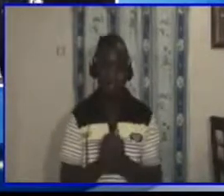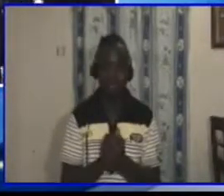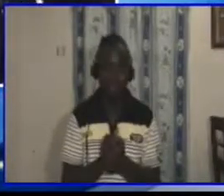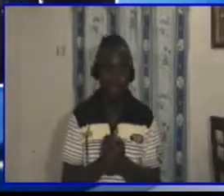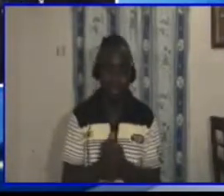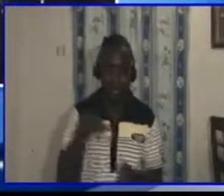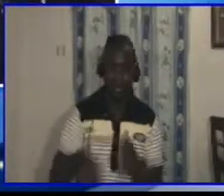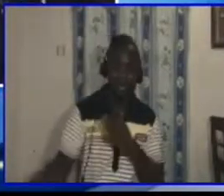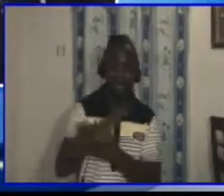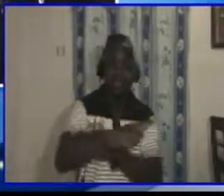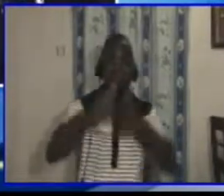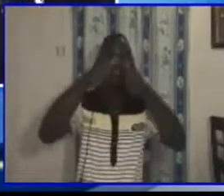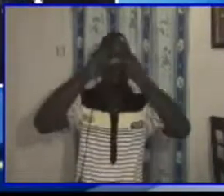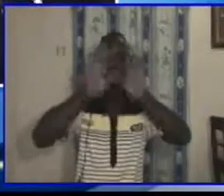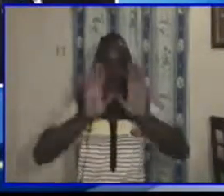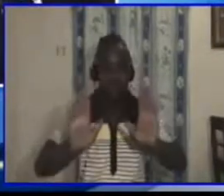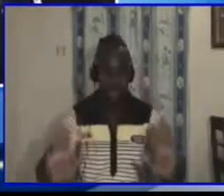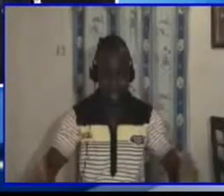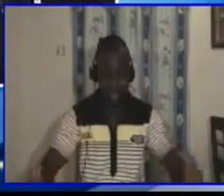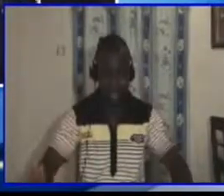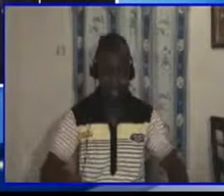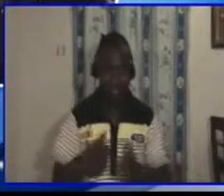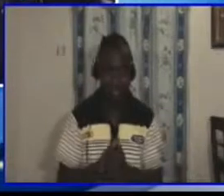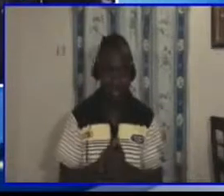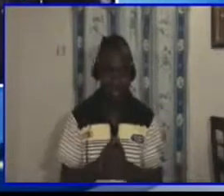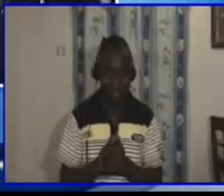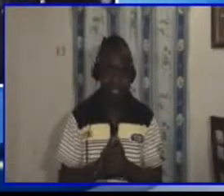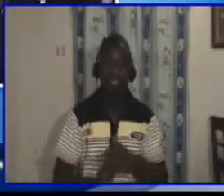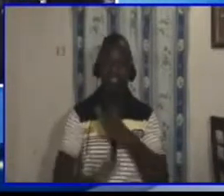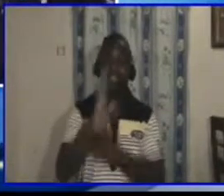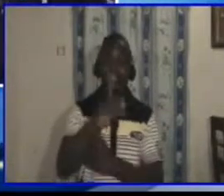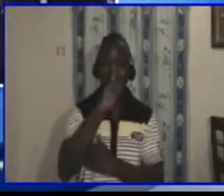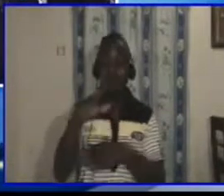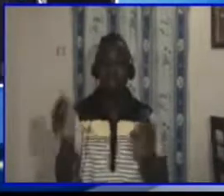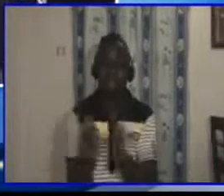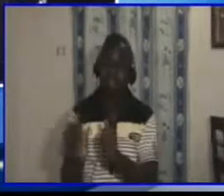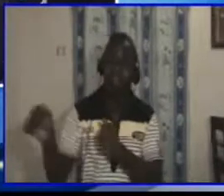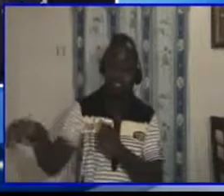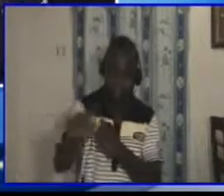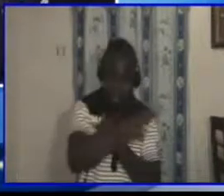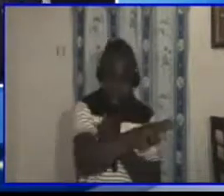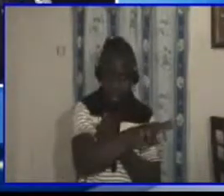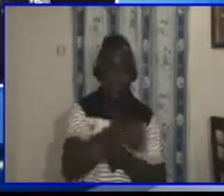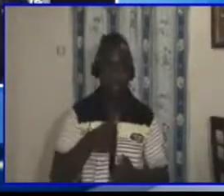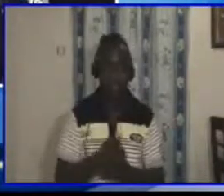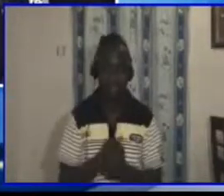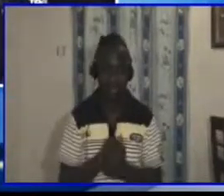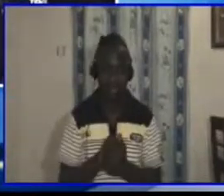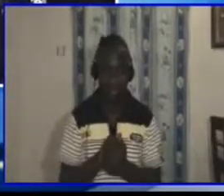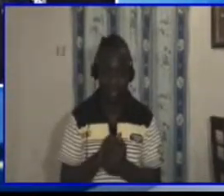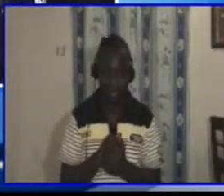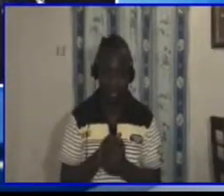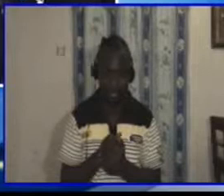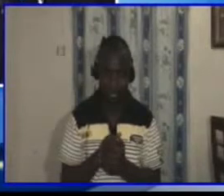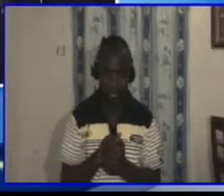voi dovete prendere il cammino della bibbia che dio vi